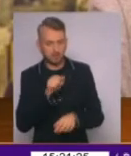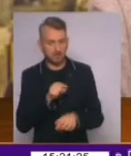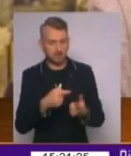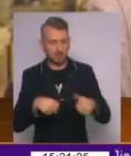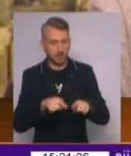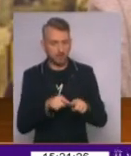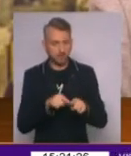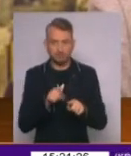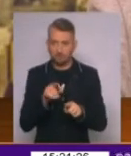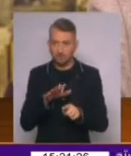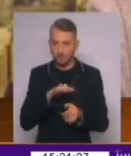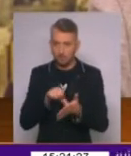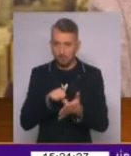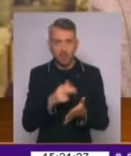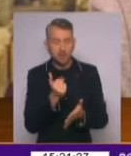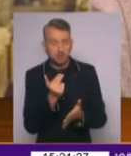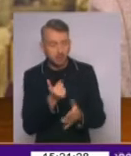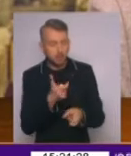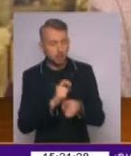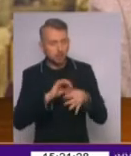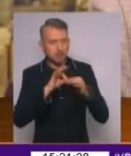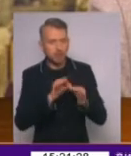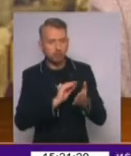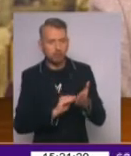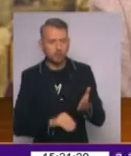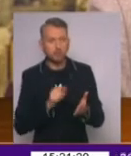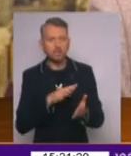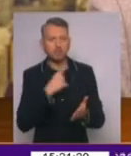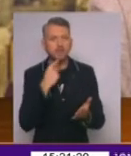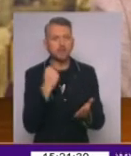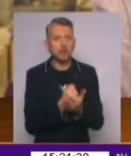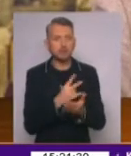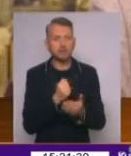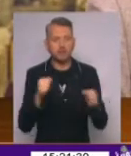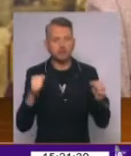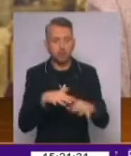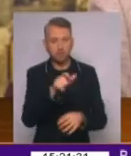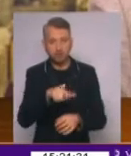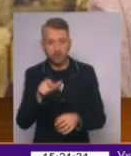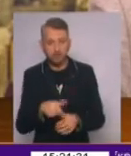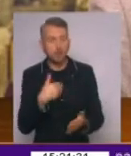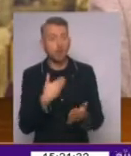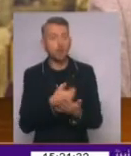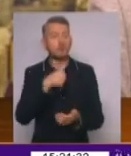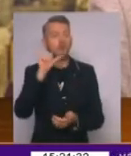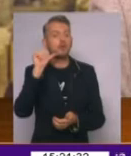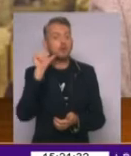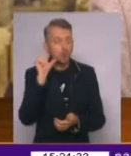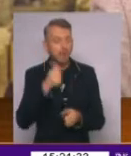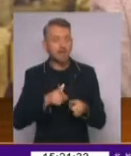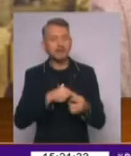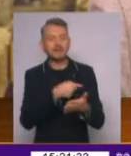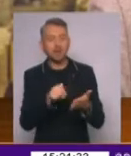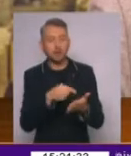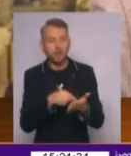які дійсно прописані так дуже-дуже детально. Вони були затверджені на зборах мешканців. І от вчора ці